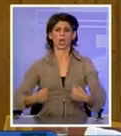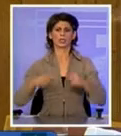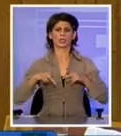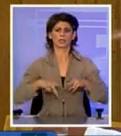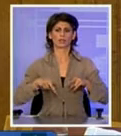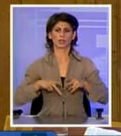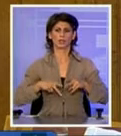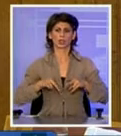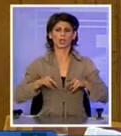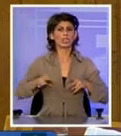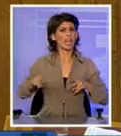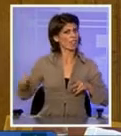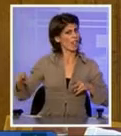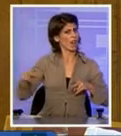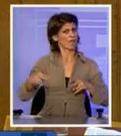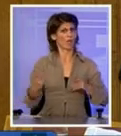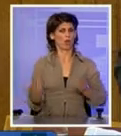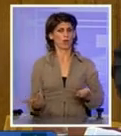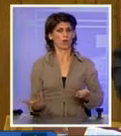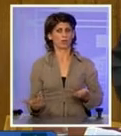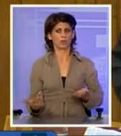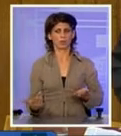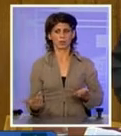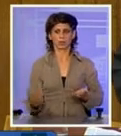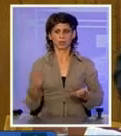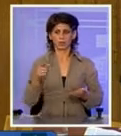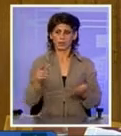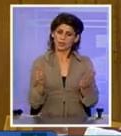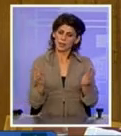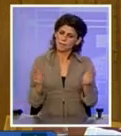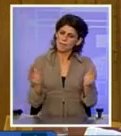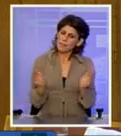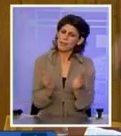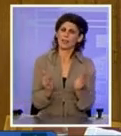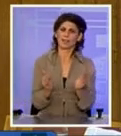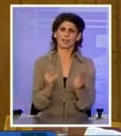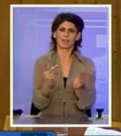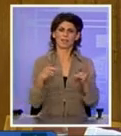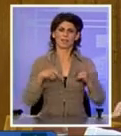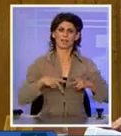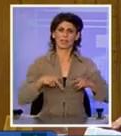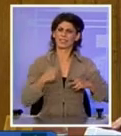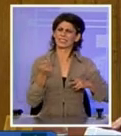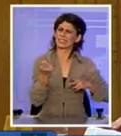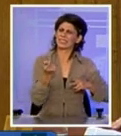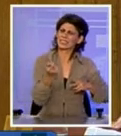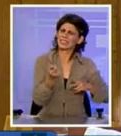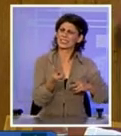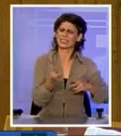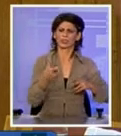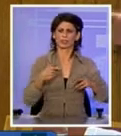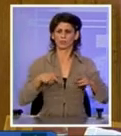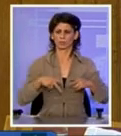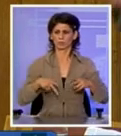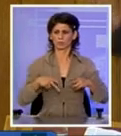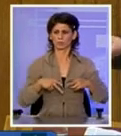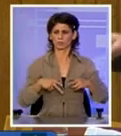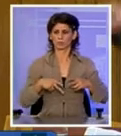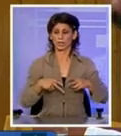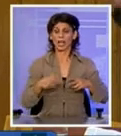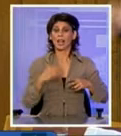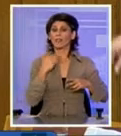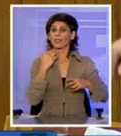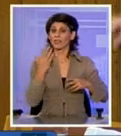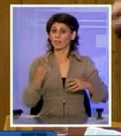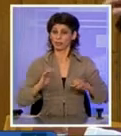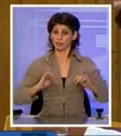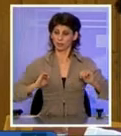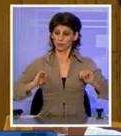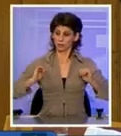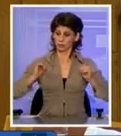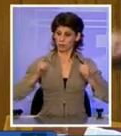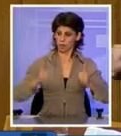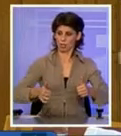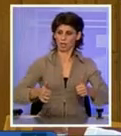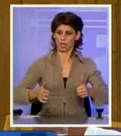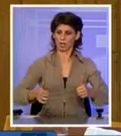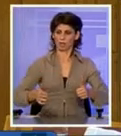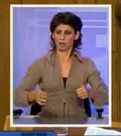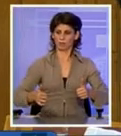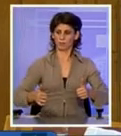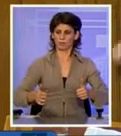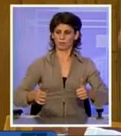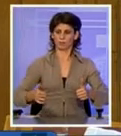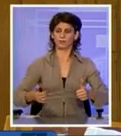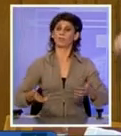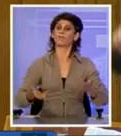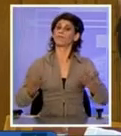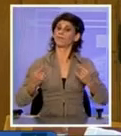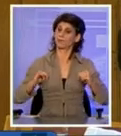κυβέρνησης, των συναδέλφων. Να είναι μια μικρή κυβέρνηση ολίγων υπουργών. Έχετε και αν δεν είχε το θάρρος, τελειώνω, κύριε Πρόεδρε, τελειώνω.